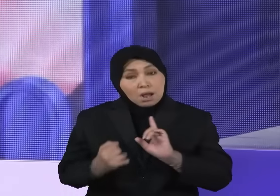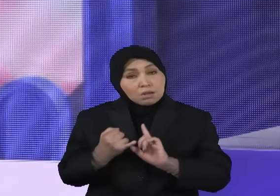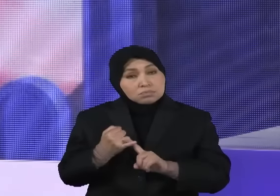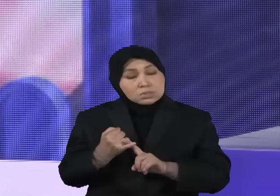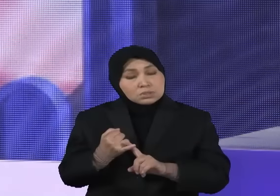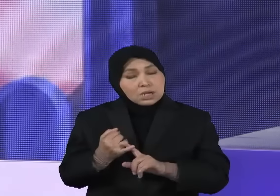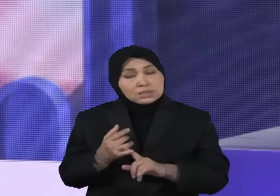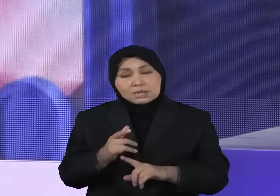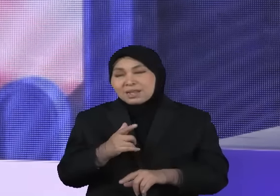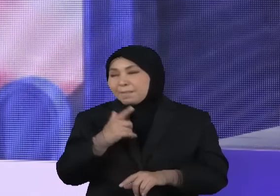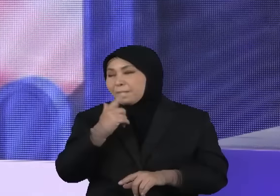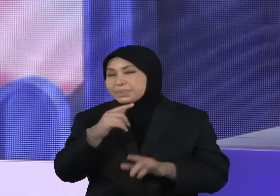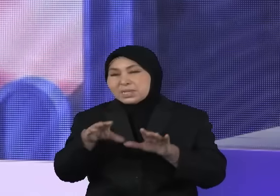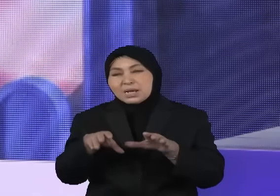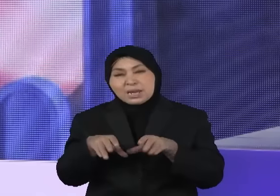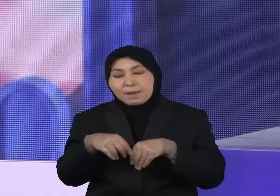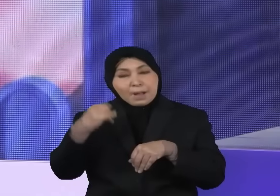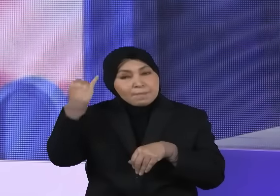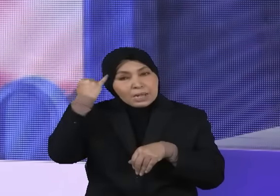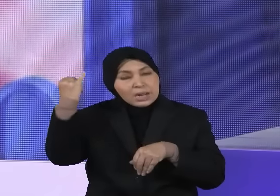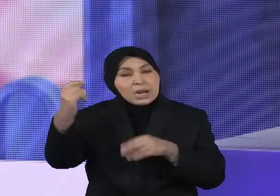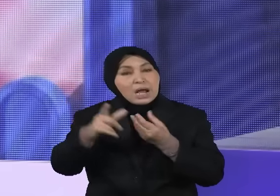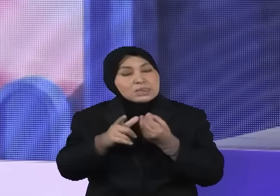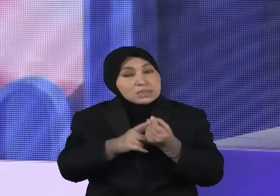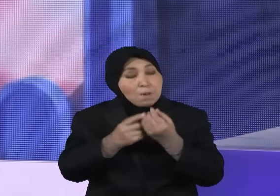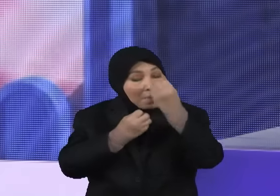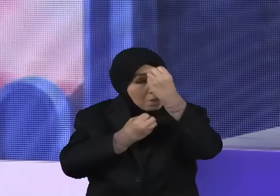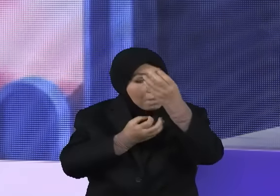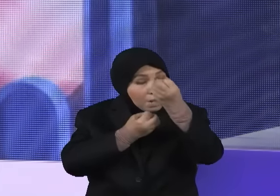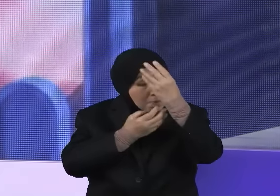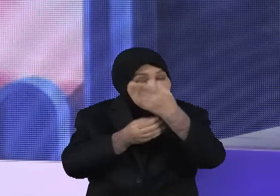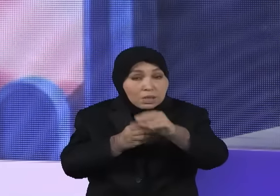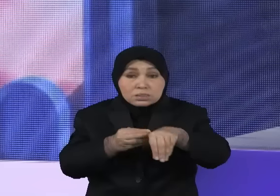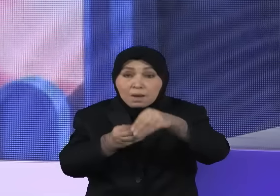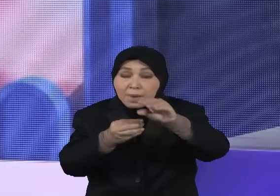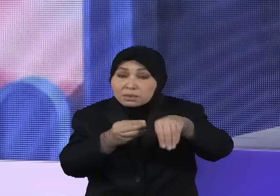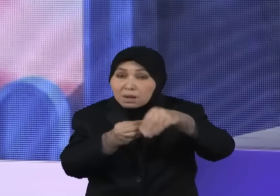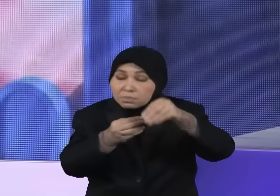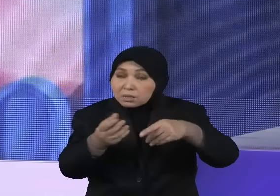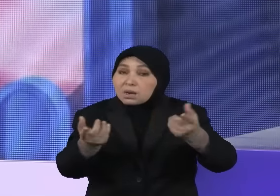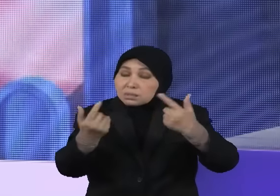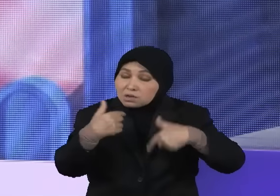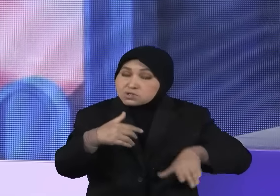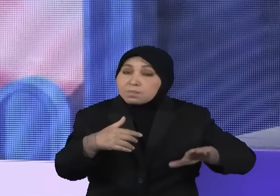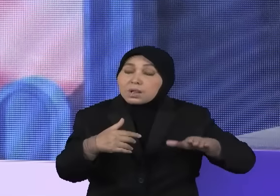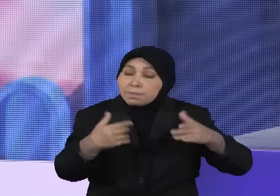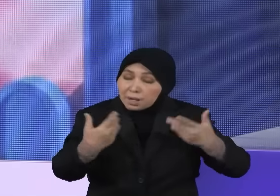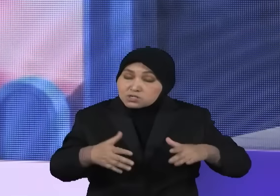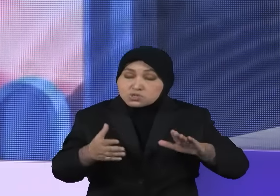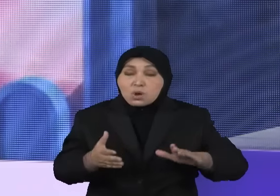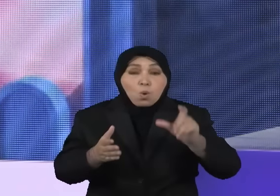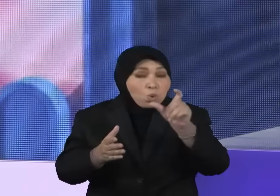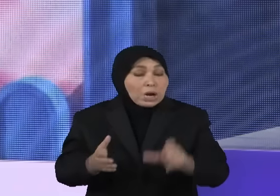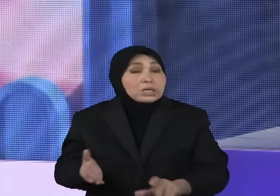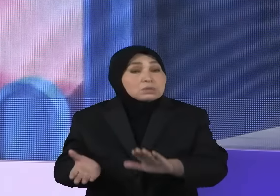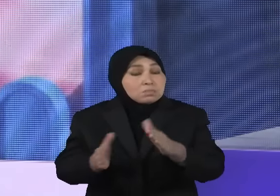dia tidak menerima pendapat ataupun maklumat-maklumat tambahan yang hadir selepas seorang itu pergi